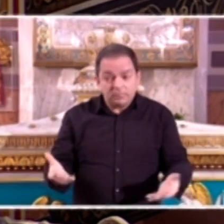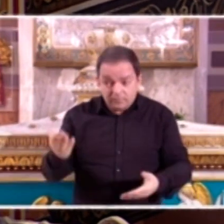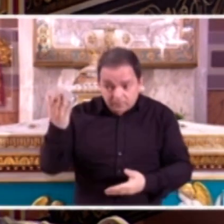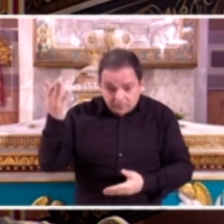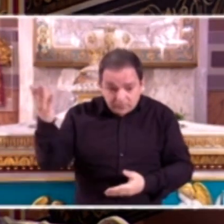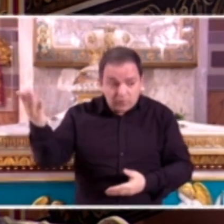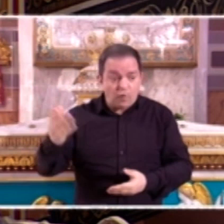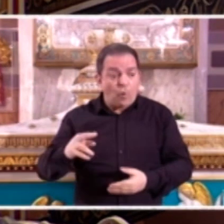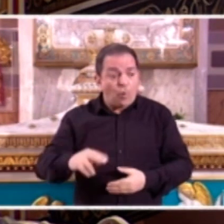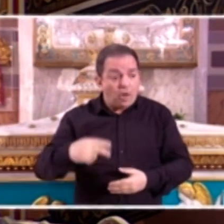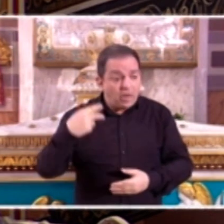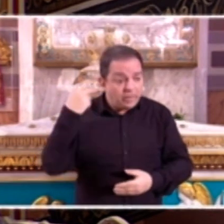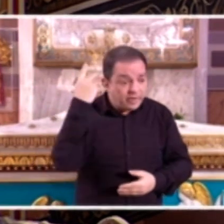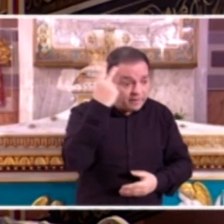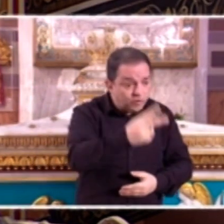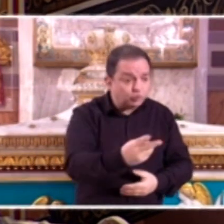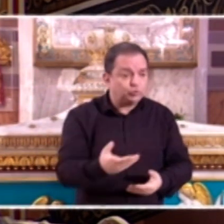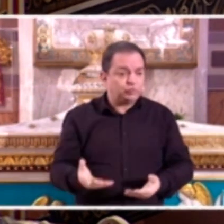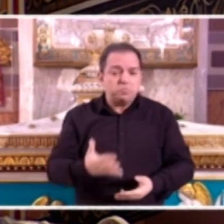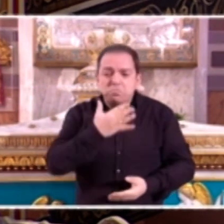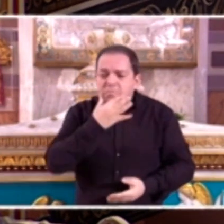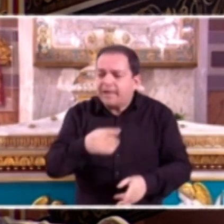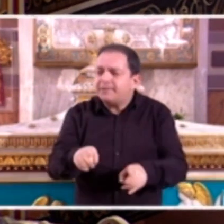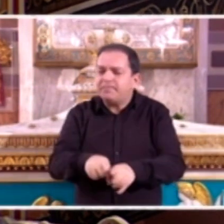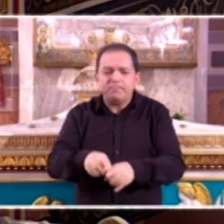ότι ο αδελφός ούτως